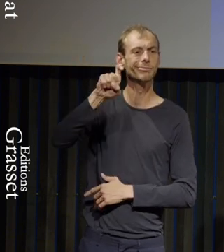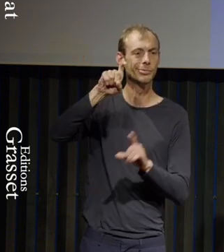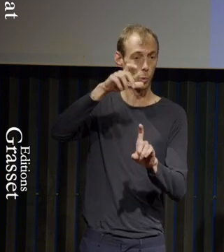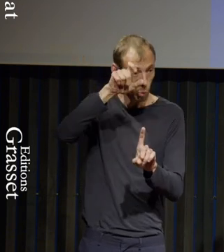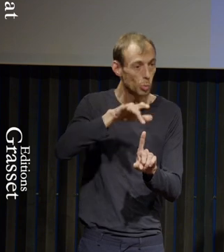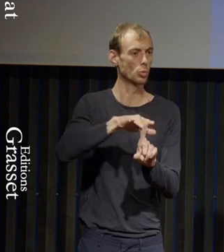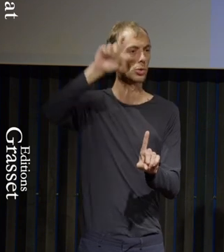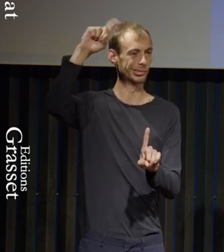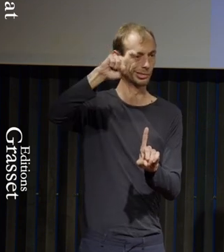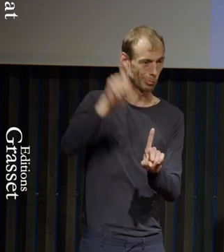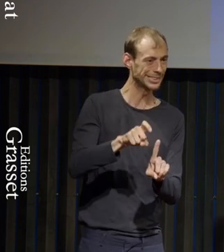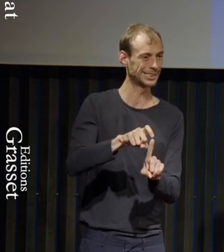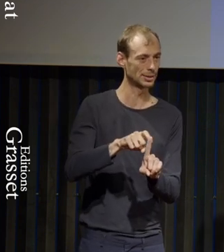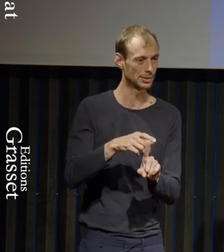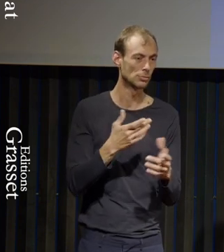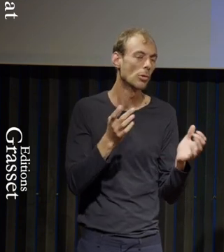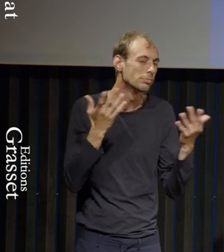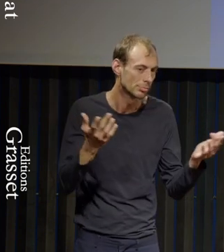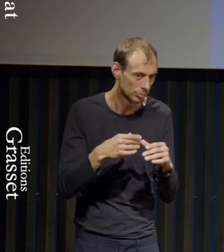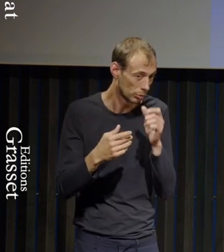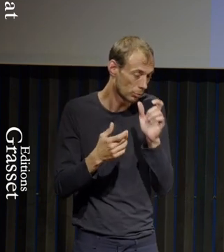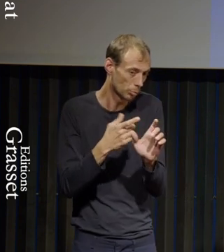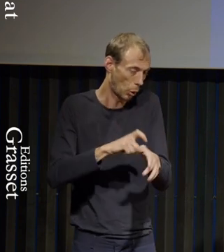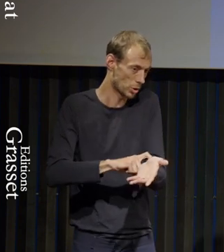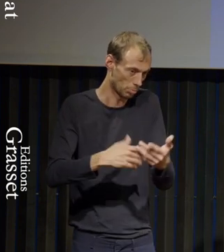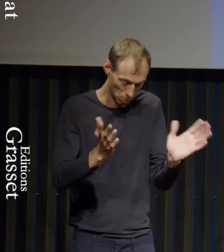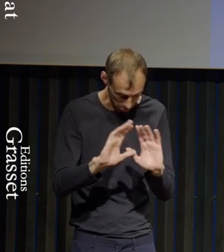fait, c'est une attitude qui